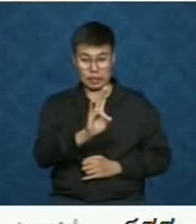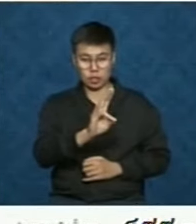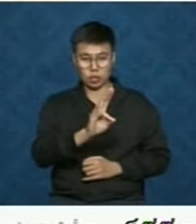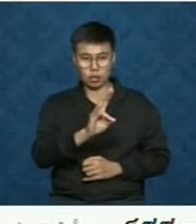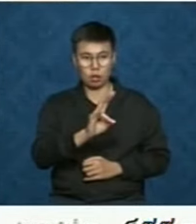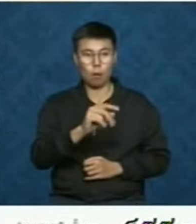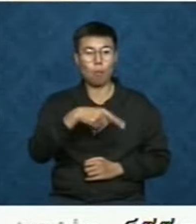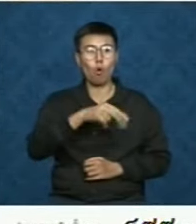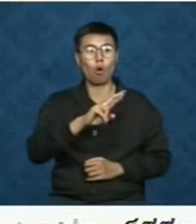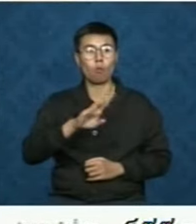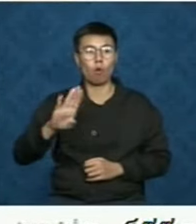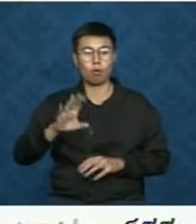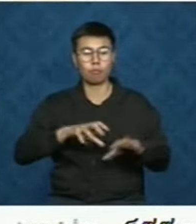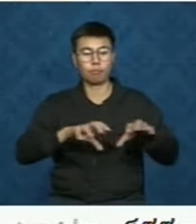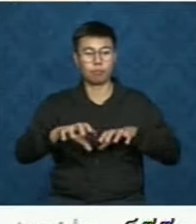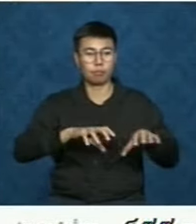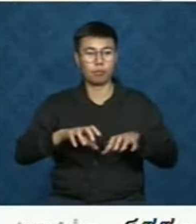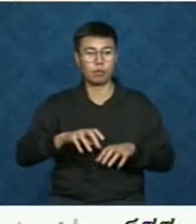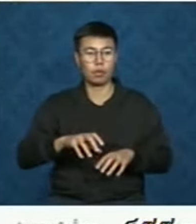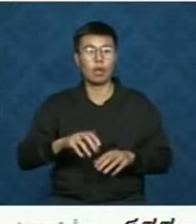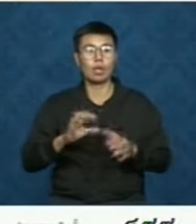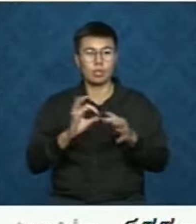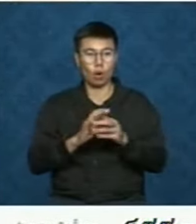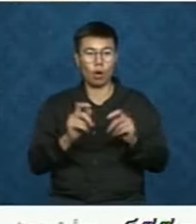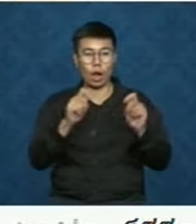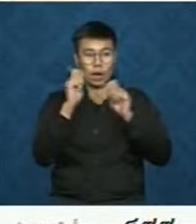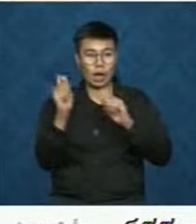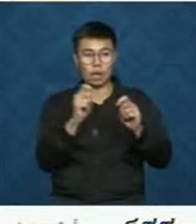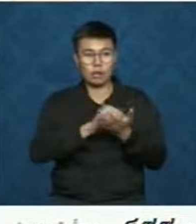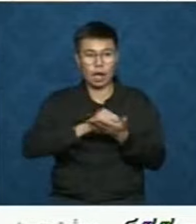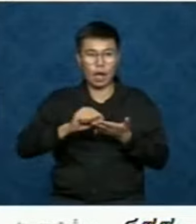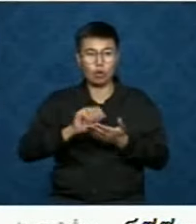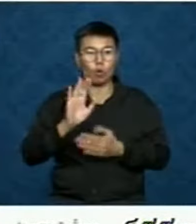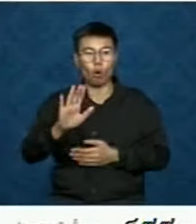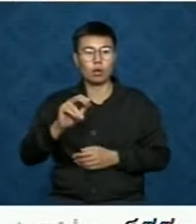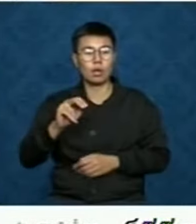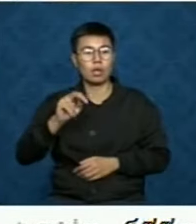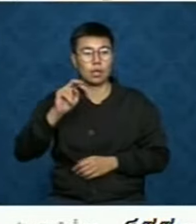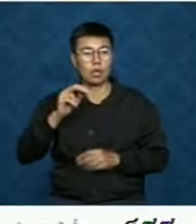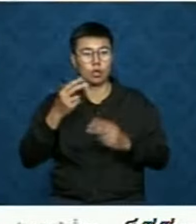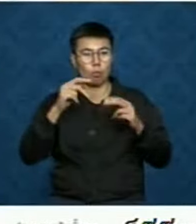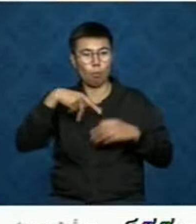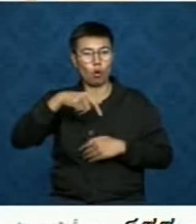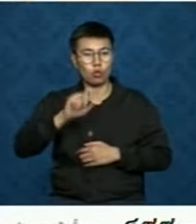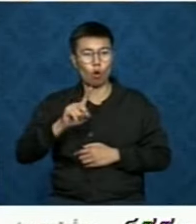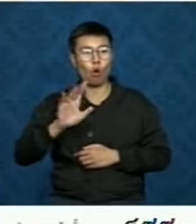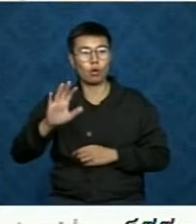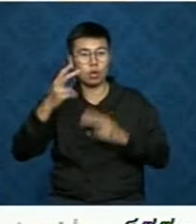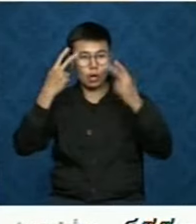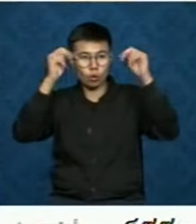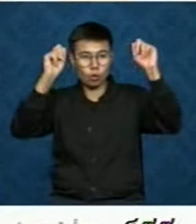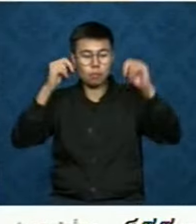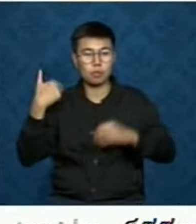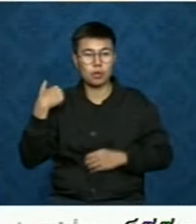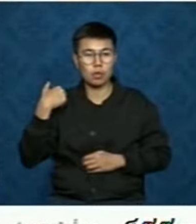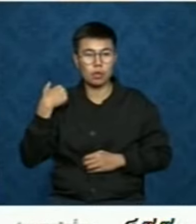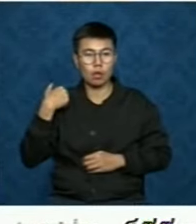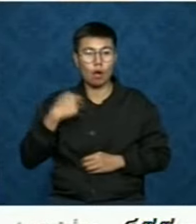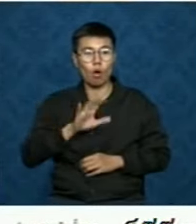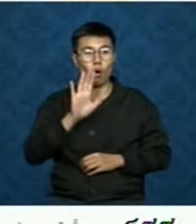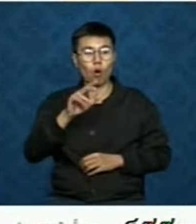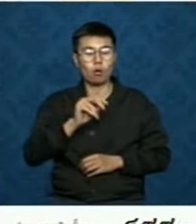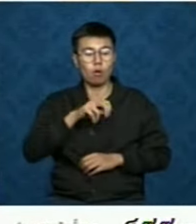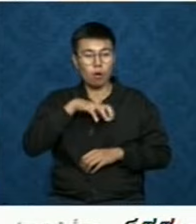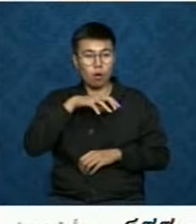ราชบัญญัติการบริหารจัดการเพื่ออากาศสะอาดพ.ศของนายกรัฐมนตรีร่างของท่านอนุทินชานวีรกุลครับ